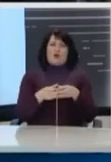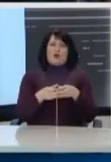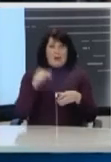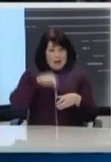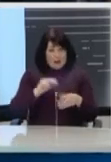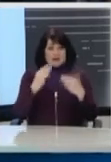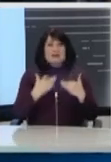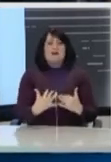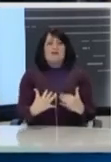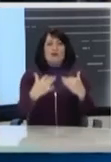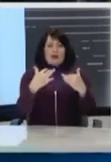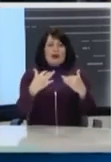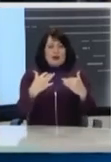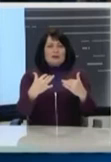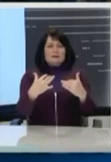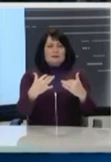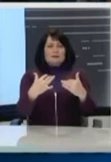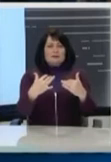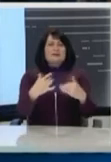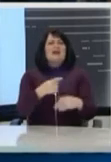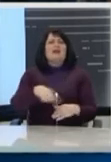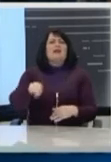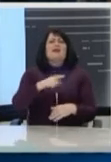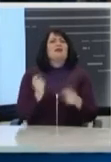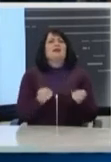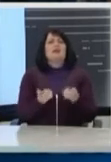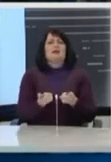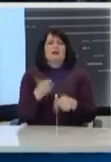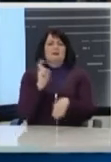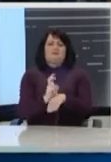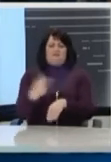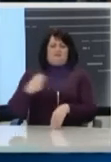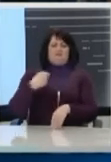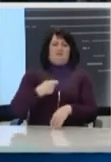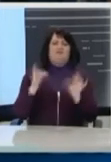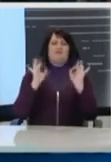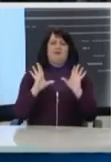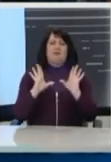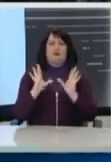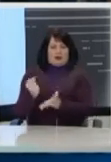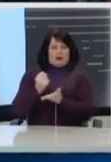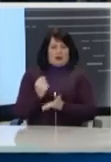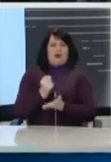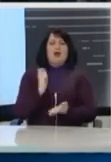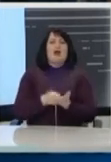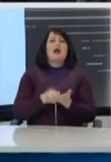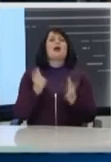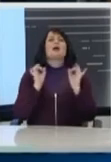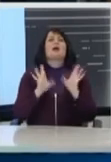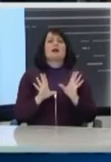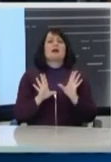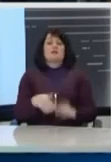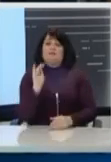Βουλή του οποίου κατακρατάται η χρηματοδότηση. Από αυτή τη χρηματοδότηση, λοιπόν, καλώ